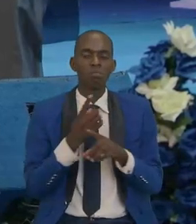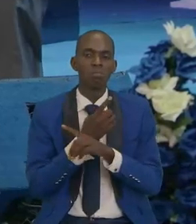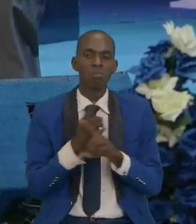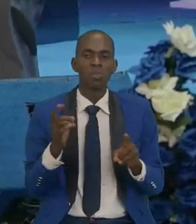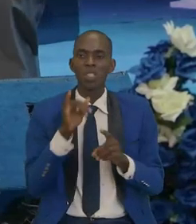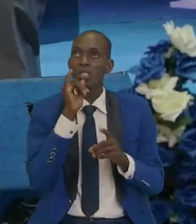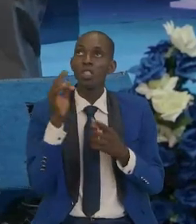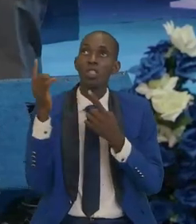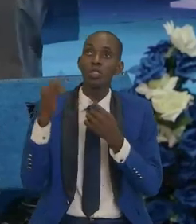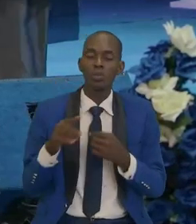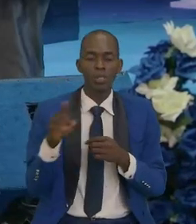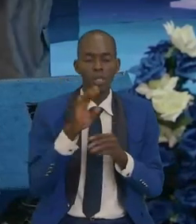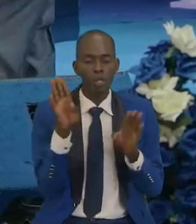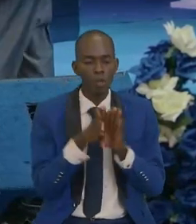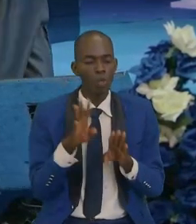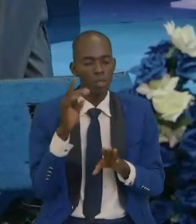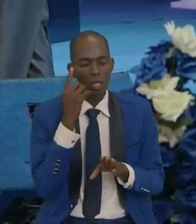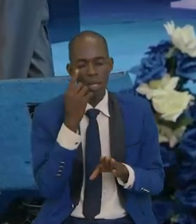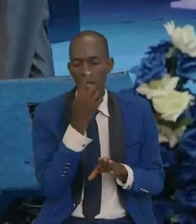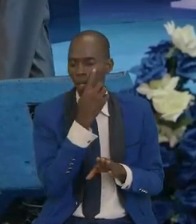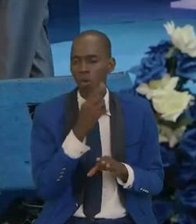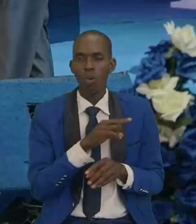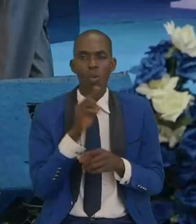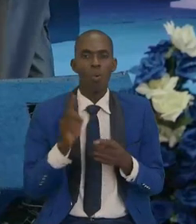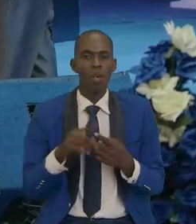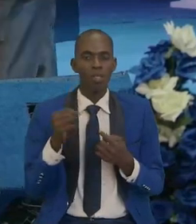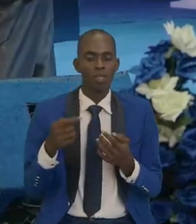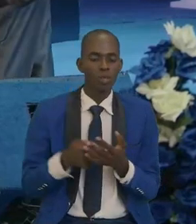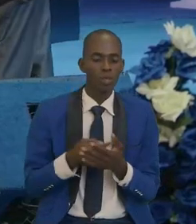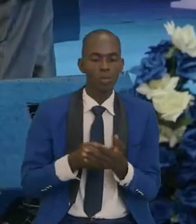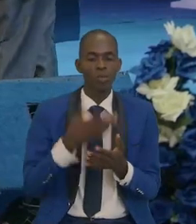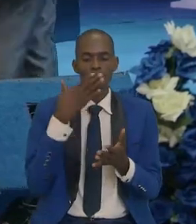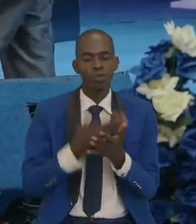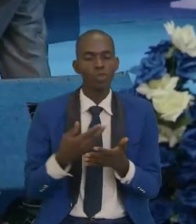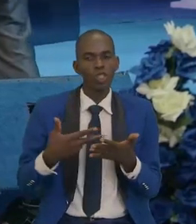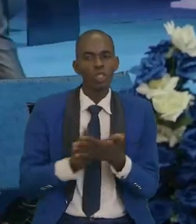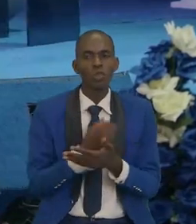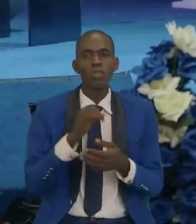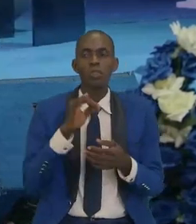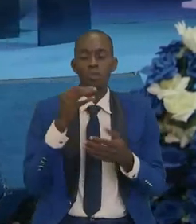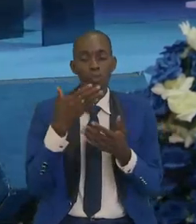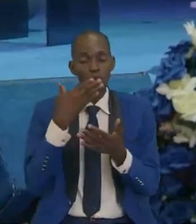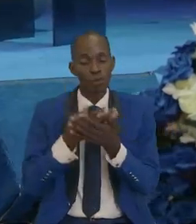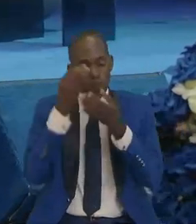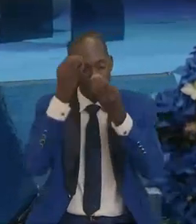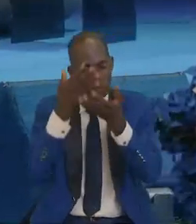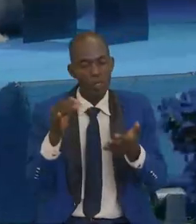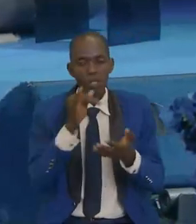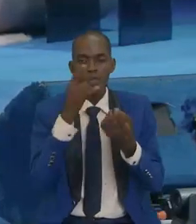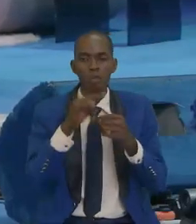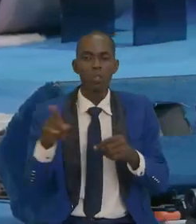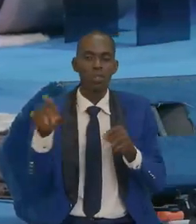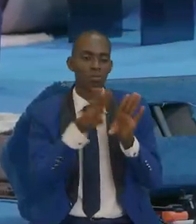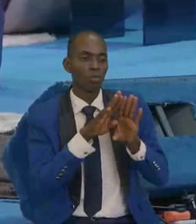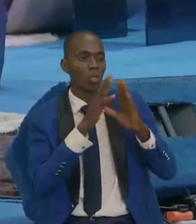yeux. Quand la délivrance vient, il ferme les yeux à cela. Lorsque l'évangile,